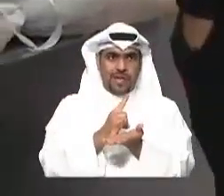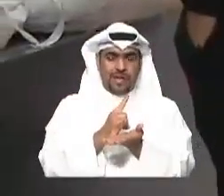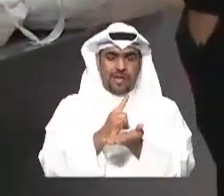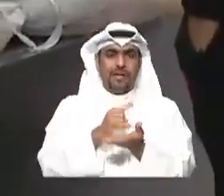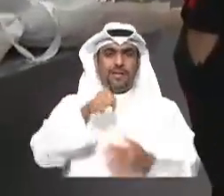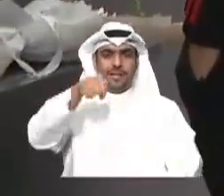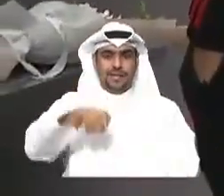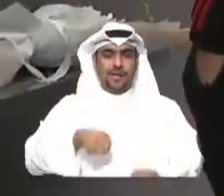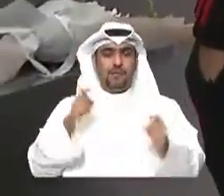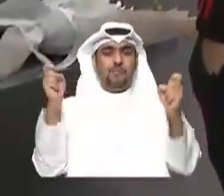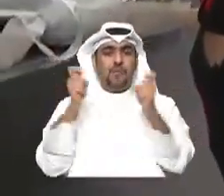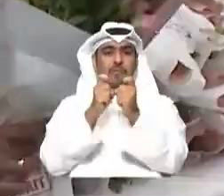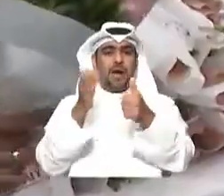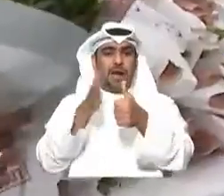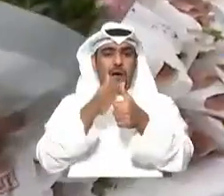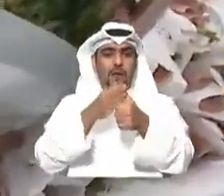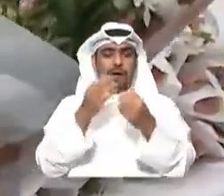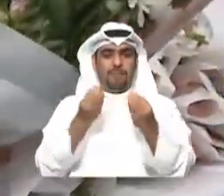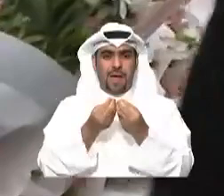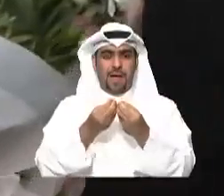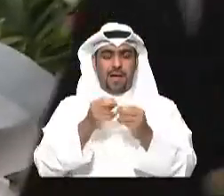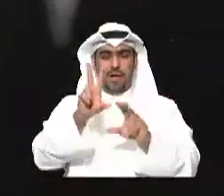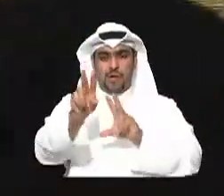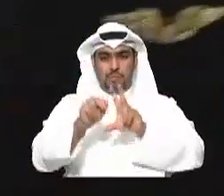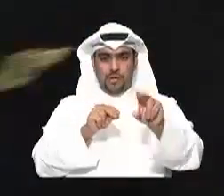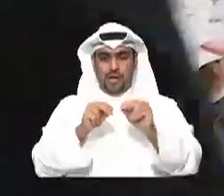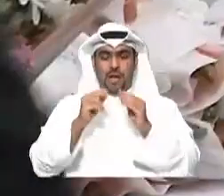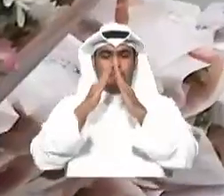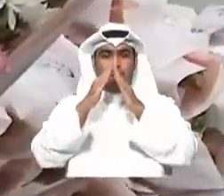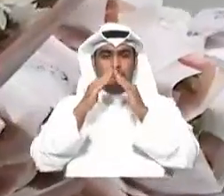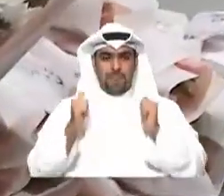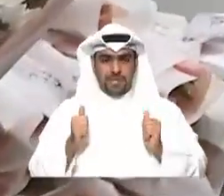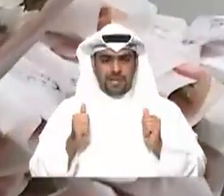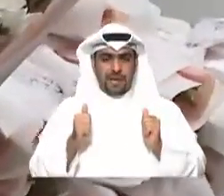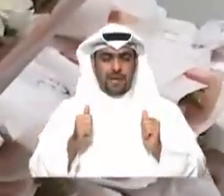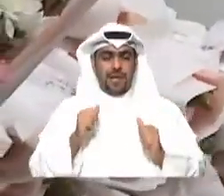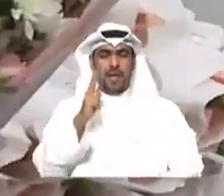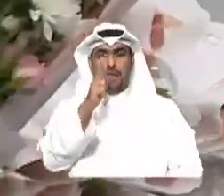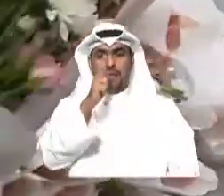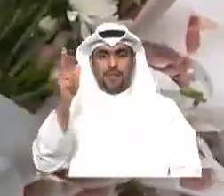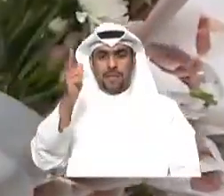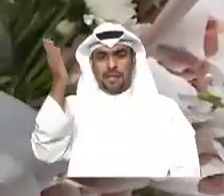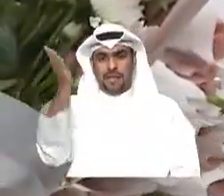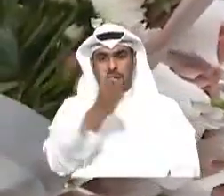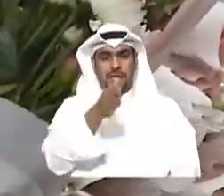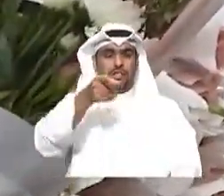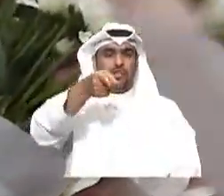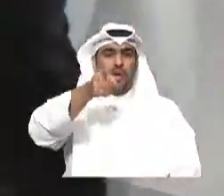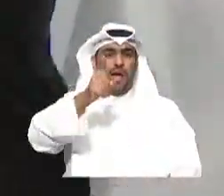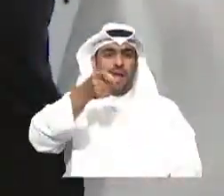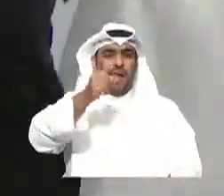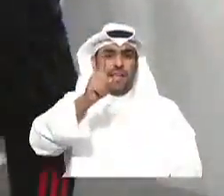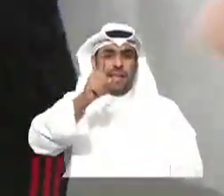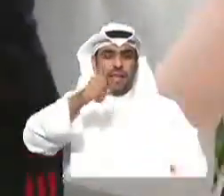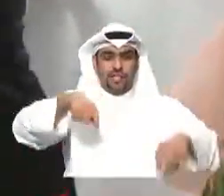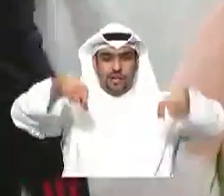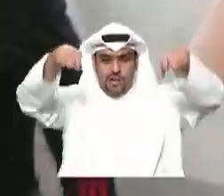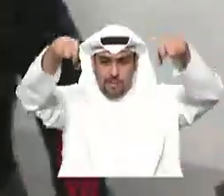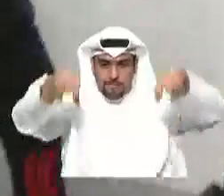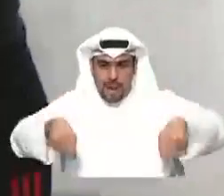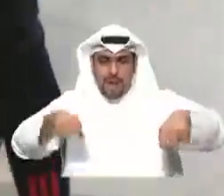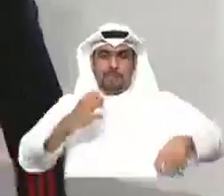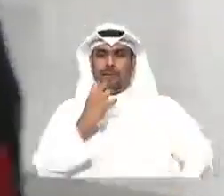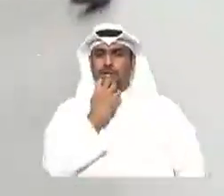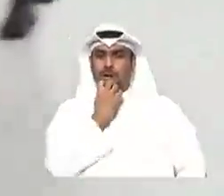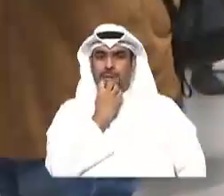دوليه مع المنتخب المصري الشقيق في اليوم الثامن عشر من نوفمبر الجاري وعلى استاذ جابر الاحمد